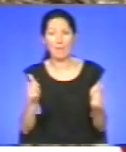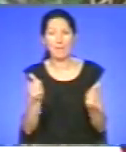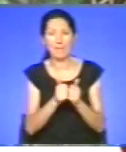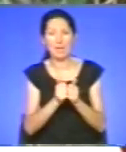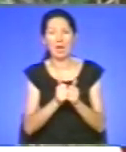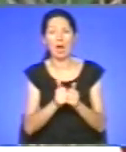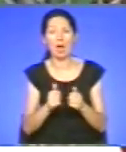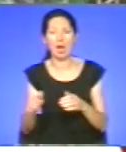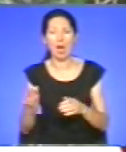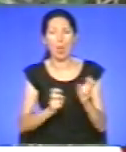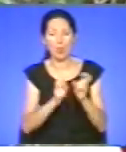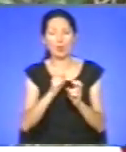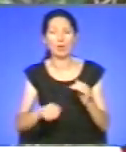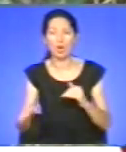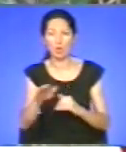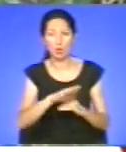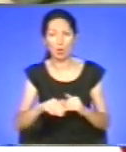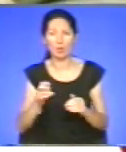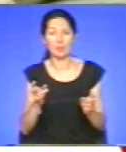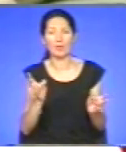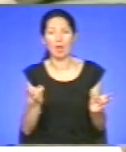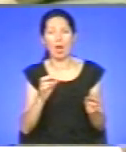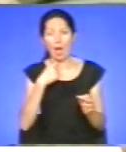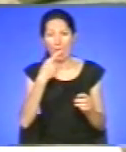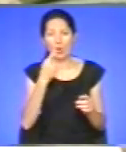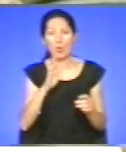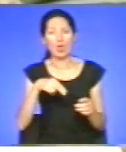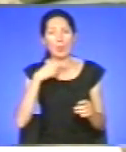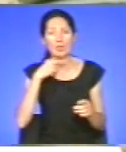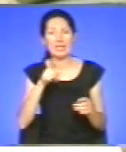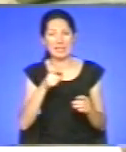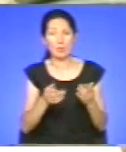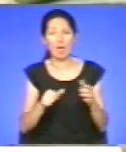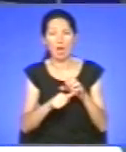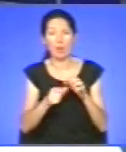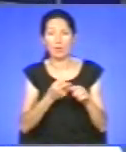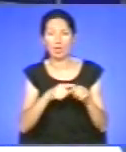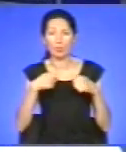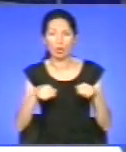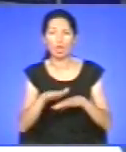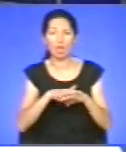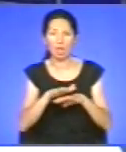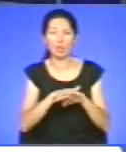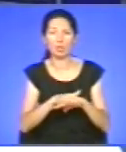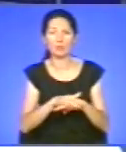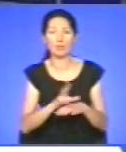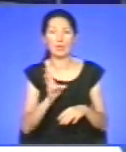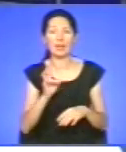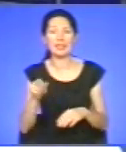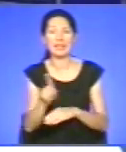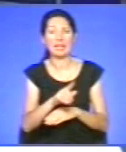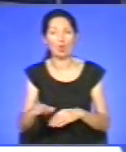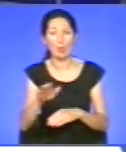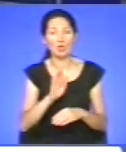зон. Рекомендують бути обережними навіть з тими грибами, які продають на ринках. На Тернопільщині